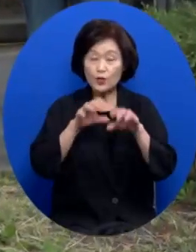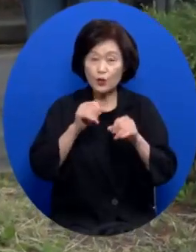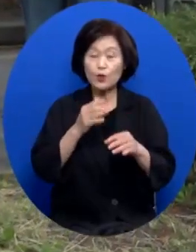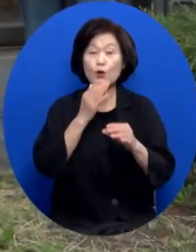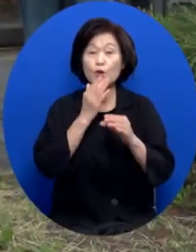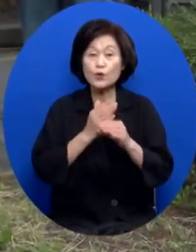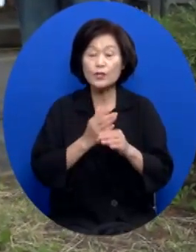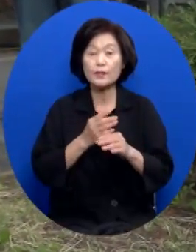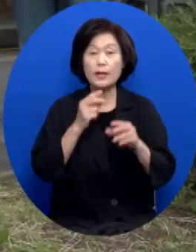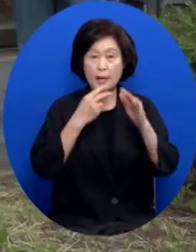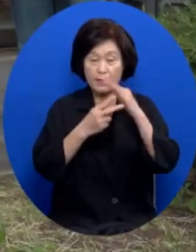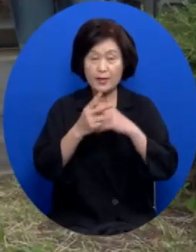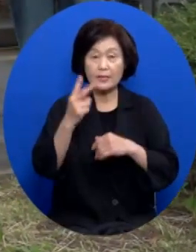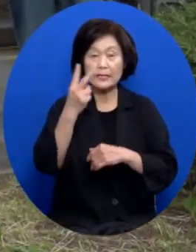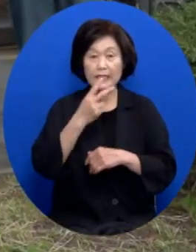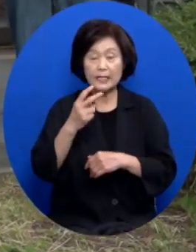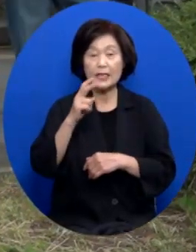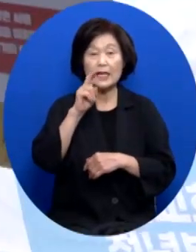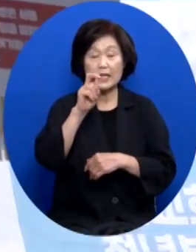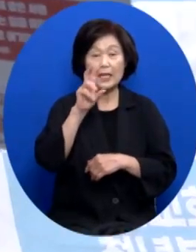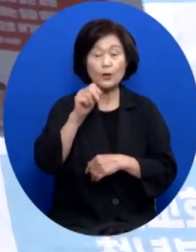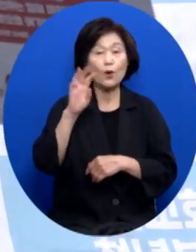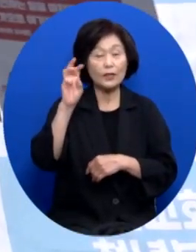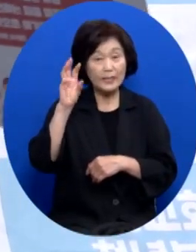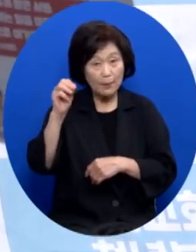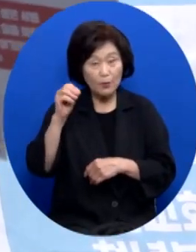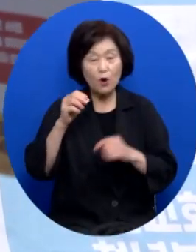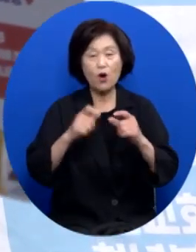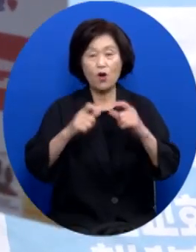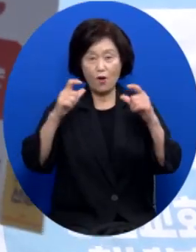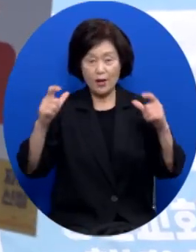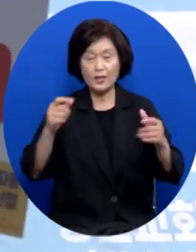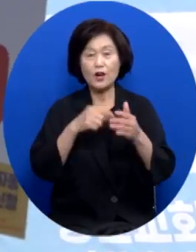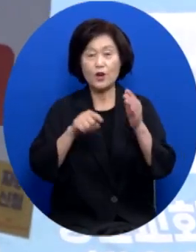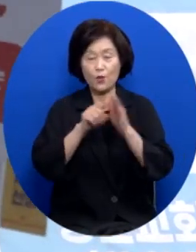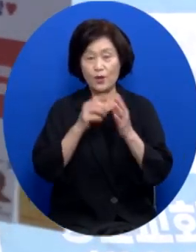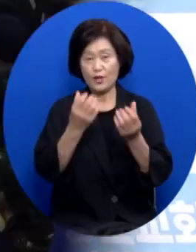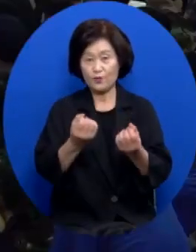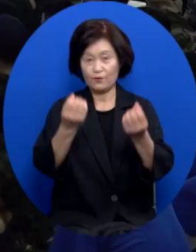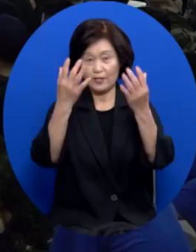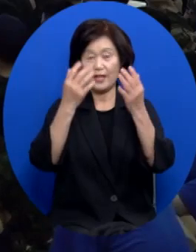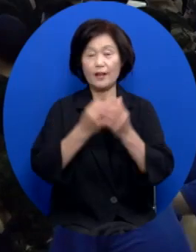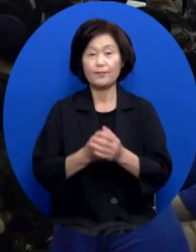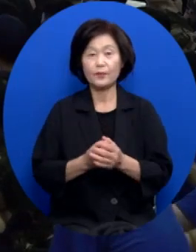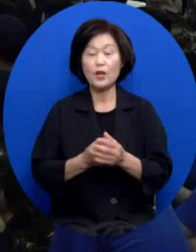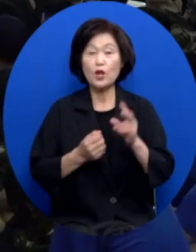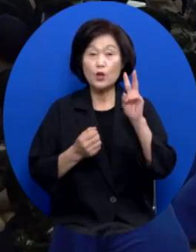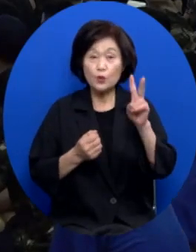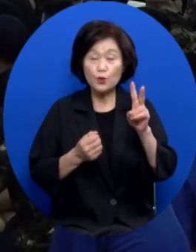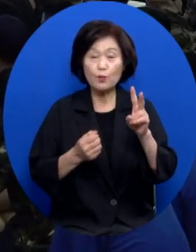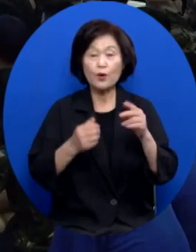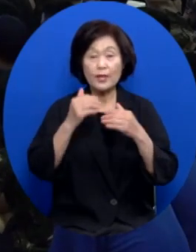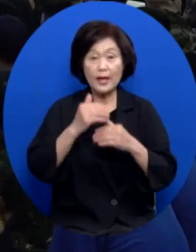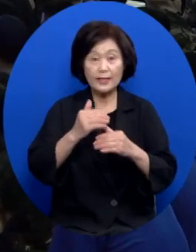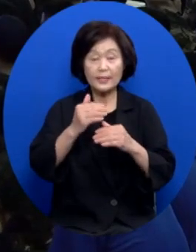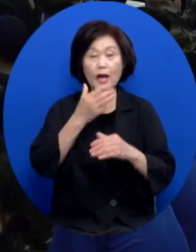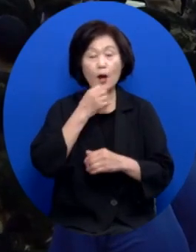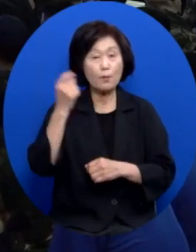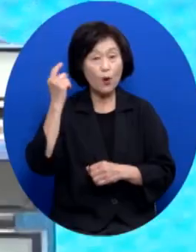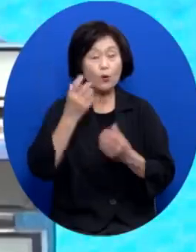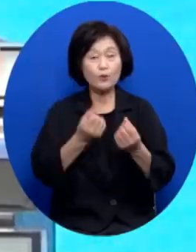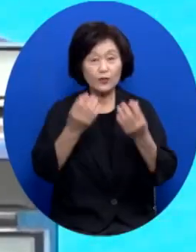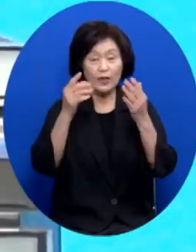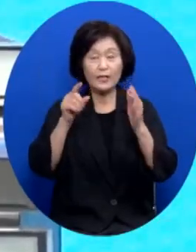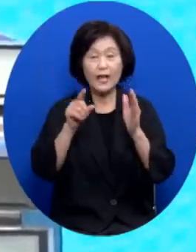정책인 비전 2030 운동의 사역 확장을 위해 준비한 축제입니다. 두 차례에 걸친 복음축제에서